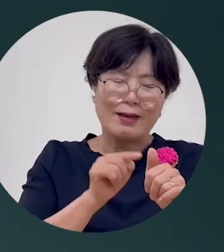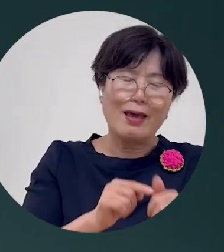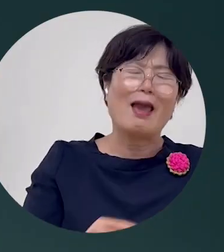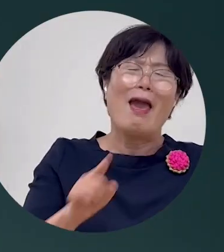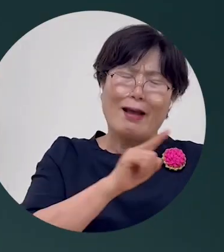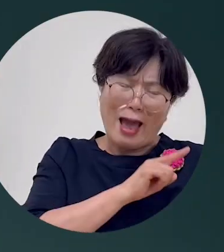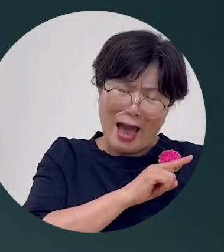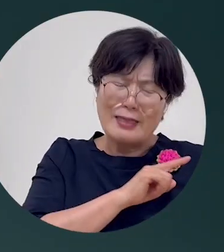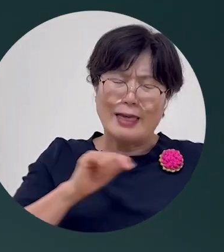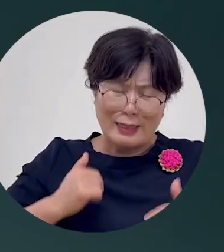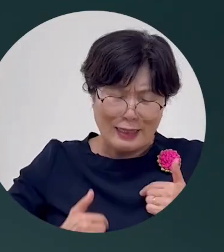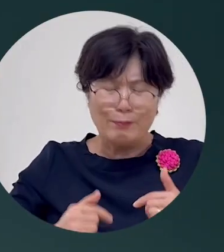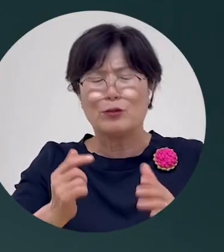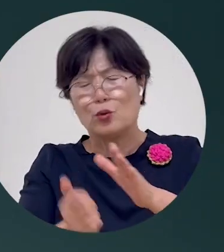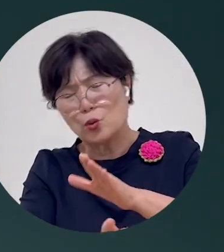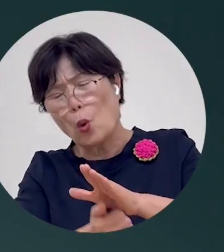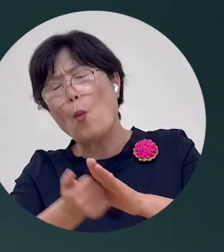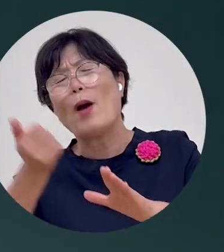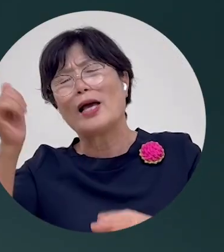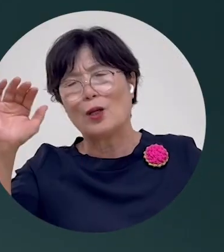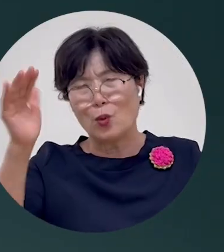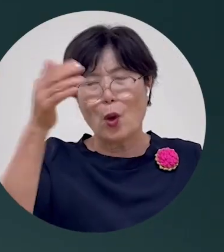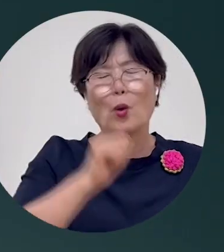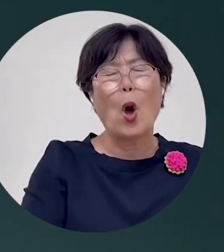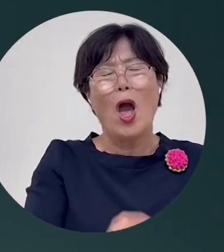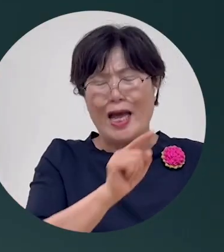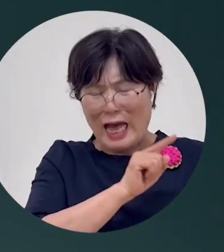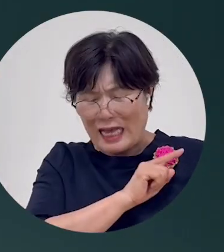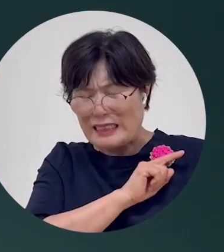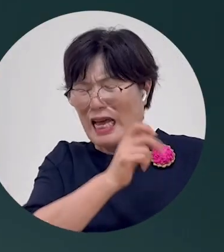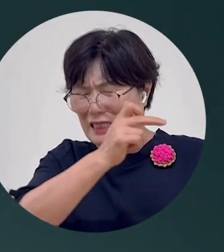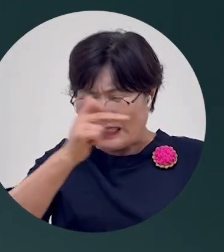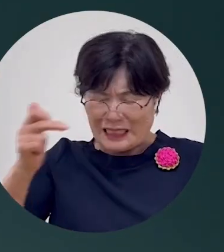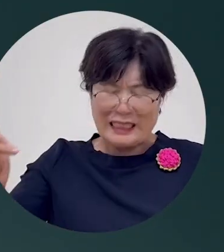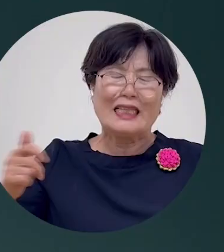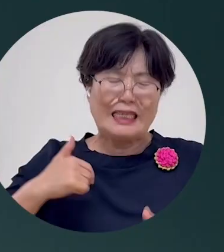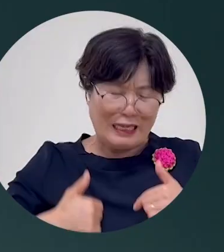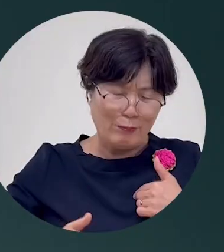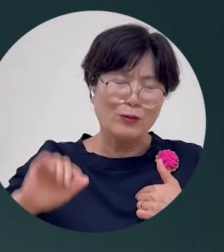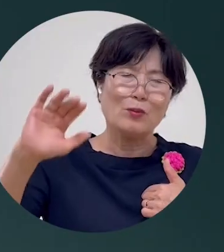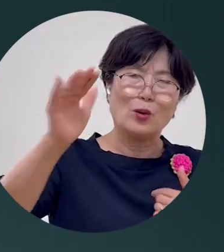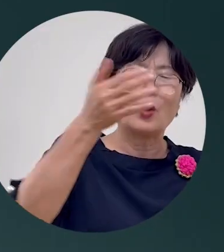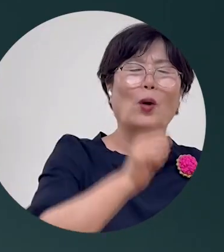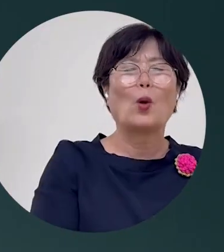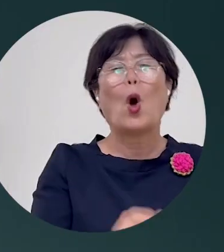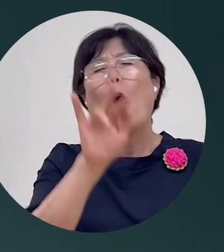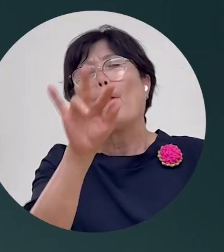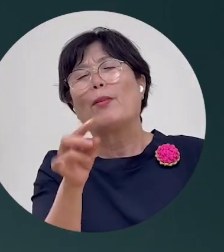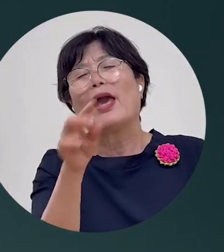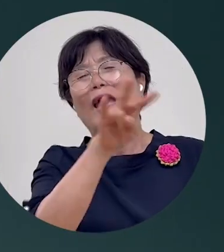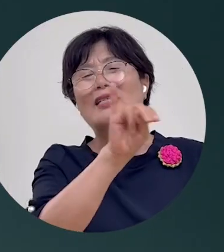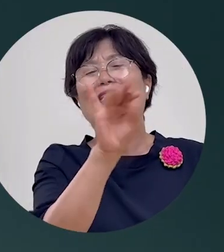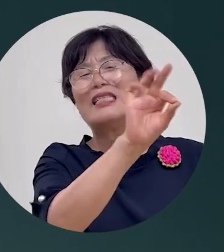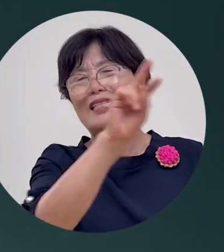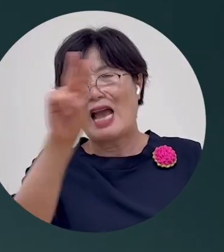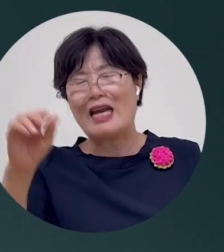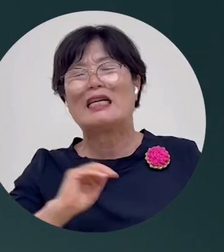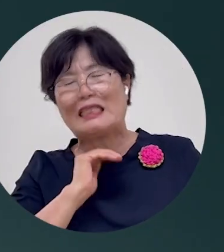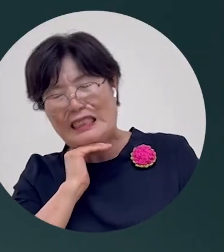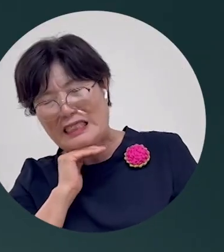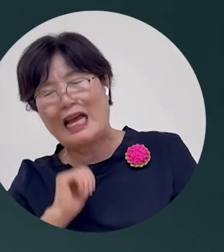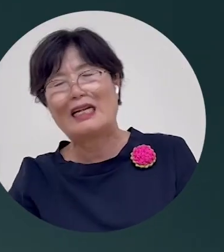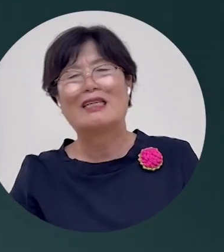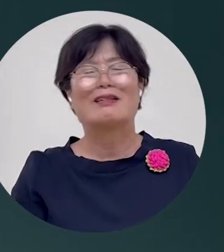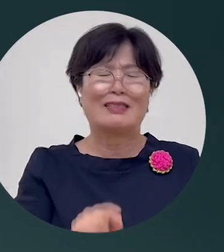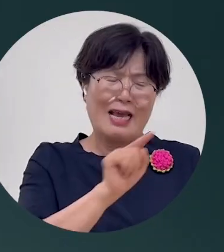가장 기쁜 소망이 되었고 가장 큰 기쁨이 되었습니다. 여러분, 메시아를 기다리는 것이 그들에게